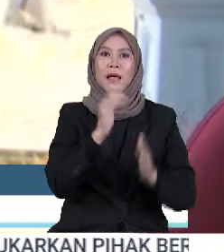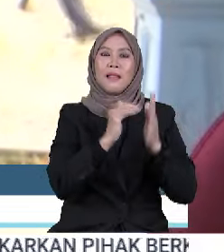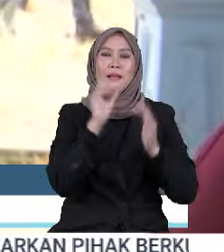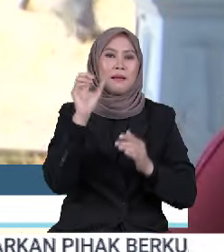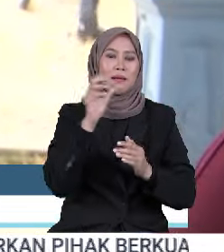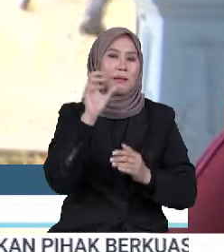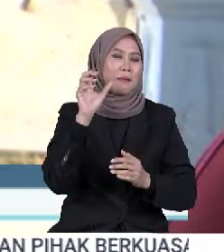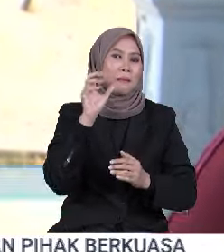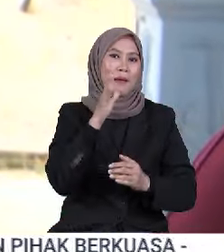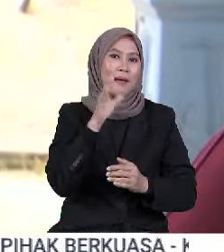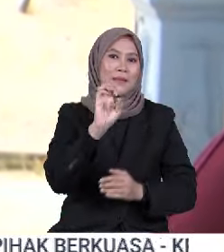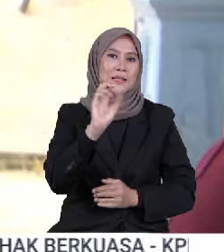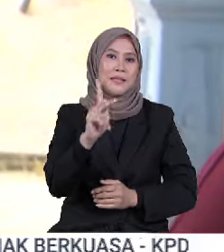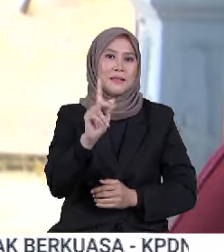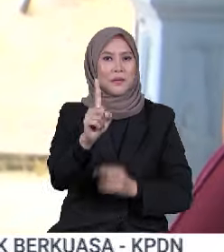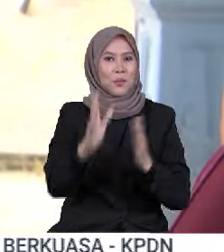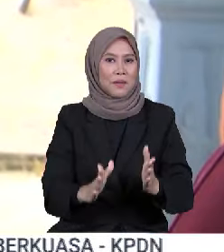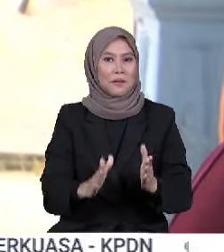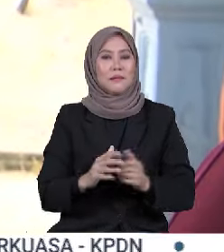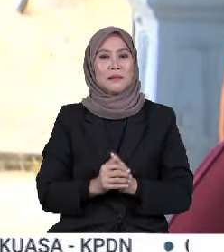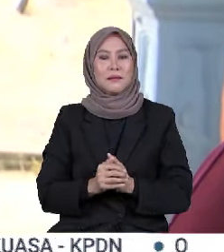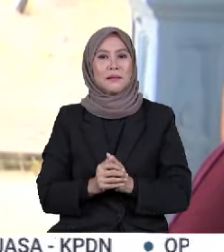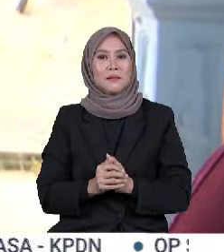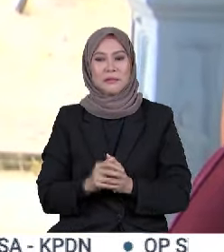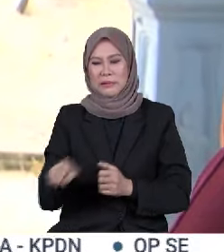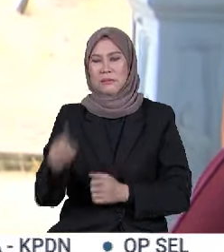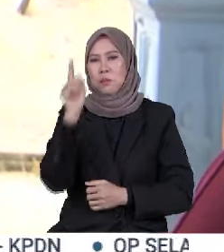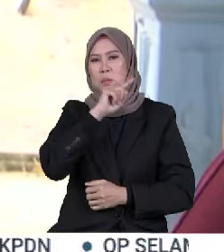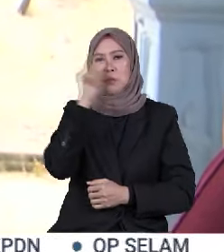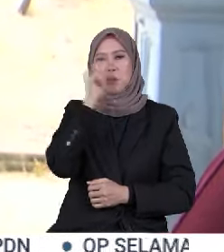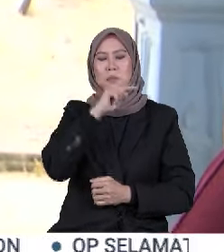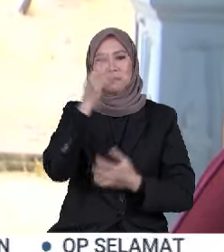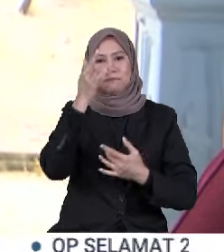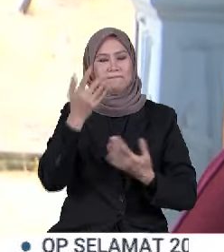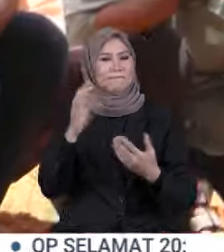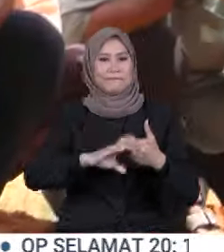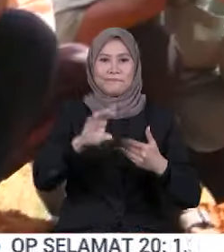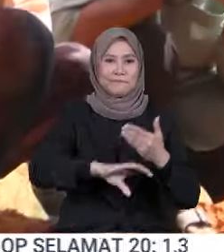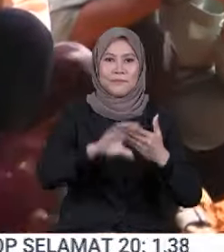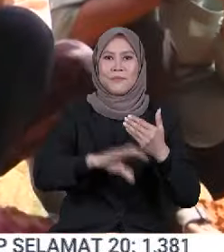Anak dia yang seorang lagi? Yang seorang lagi ketiga lah kat Kuala Terengganu.